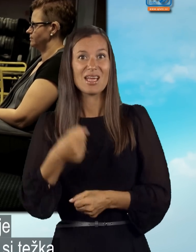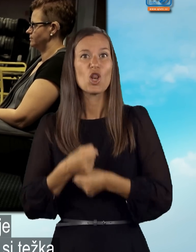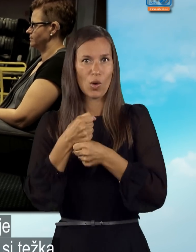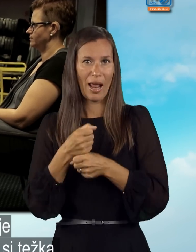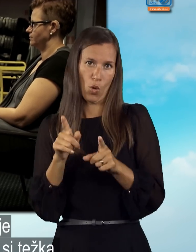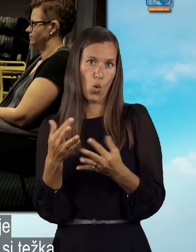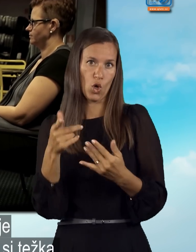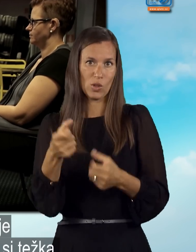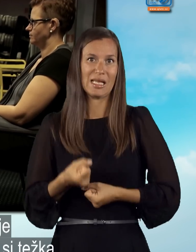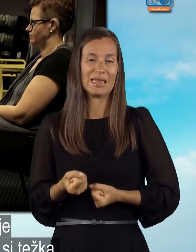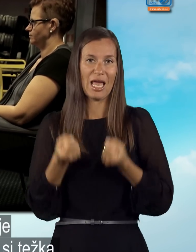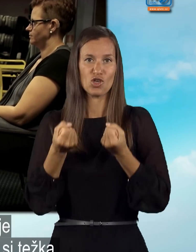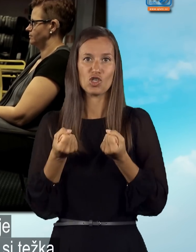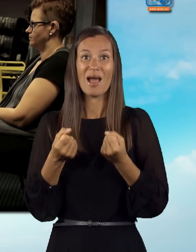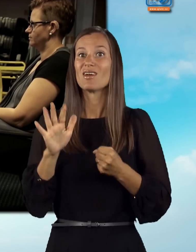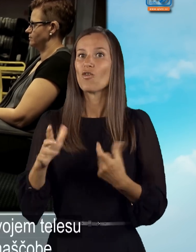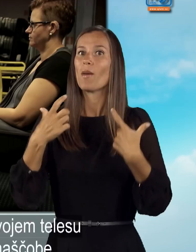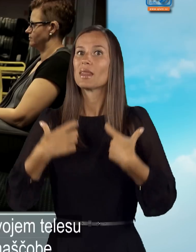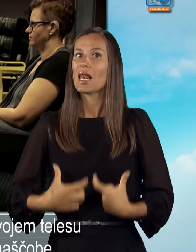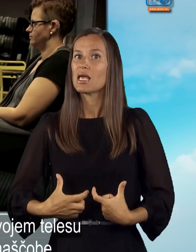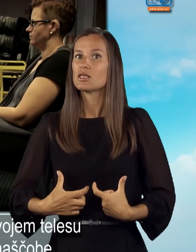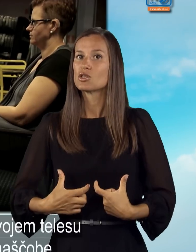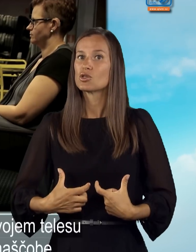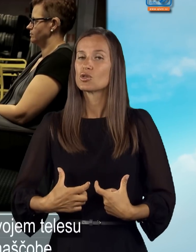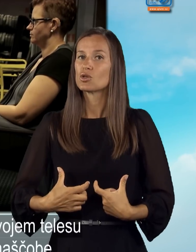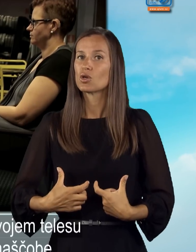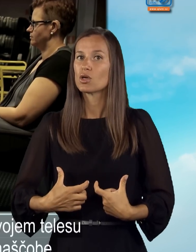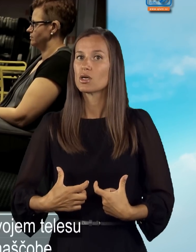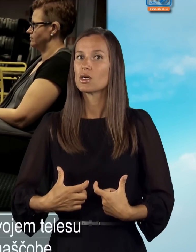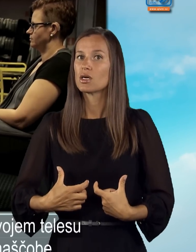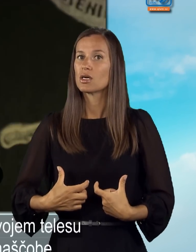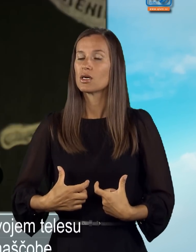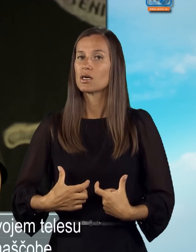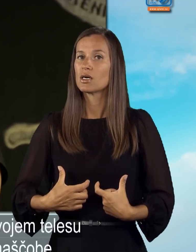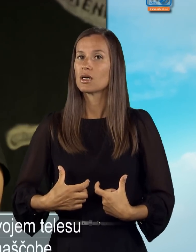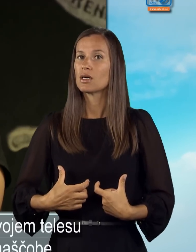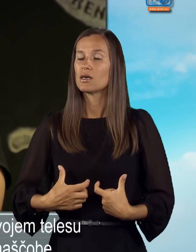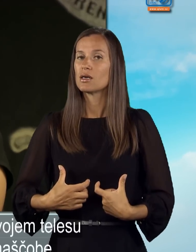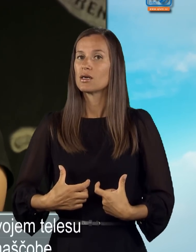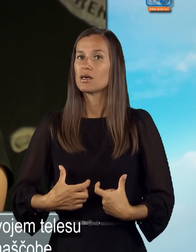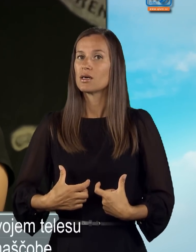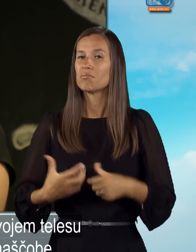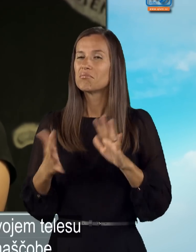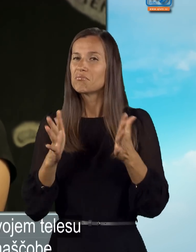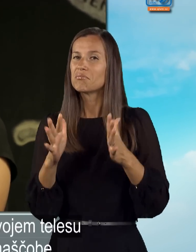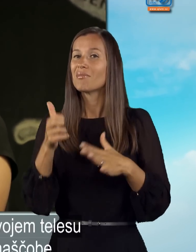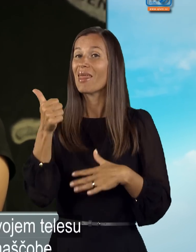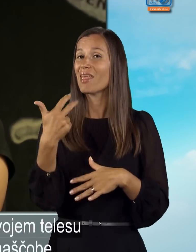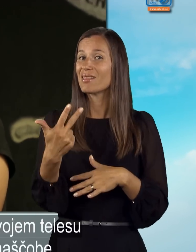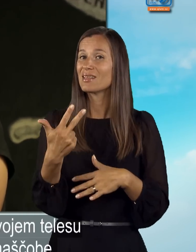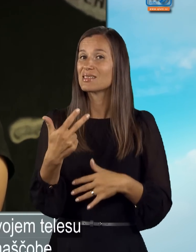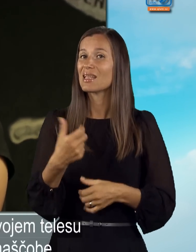83,2 kg, kolikor si težka, v tvojem telesu, da se v tvojem telesu nahaja